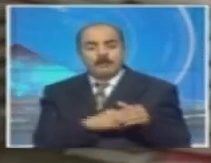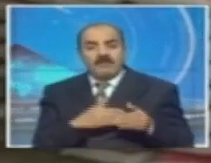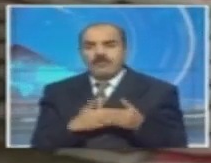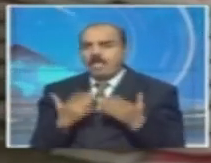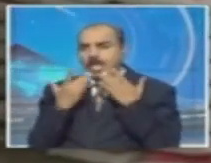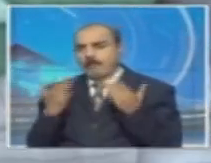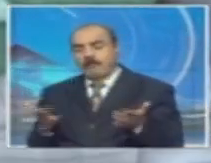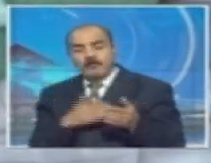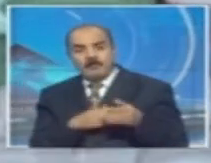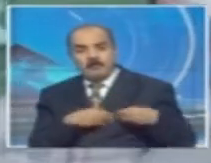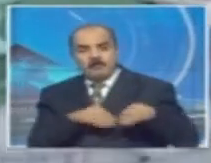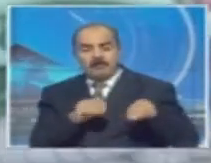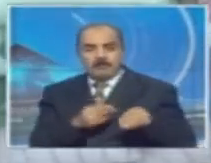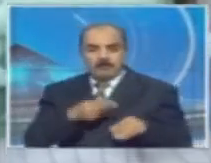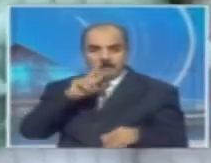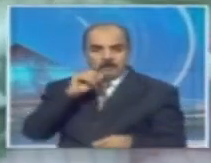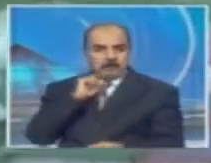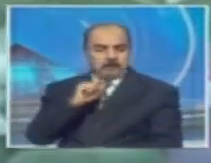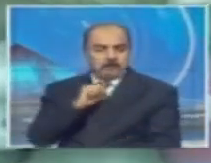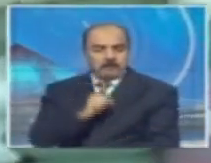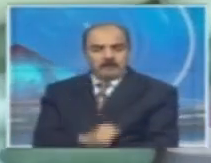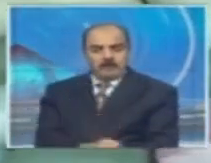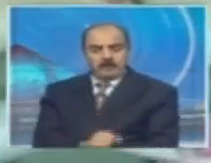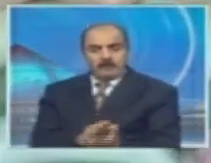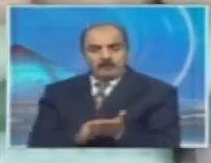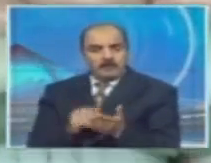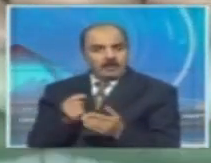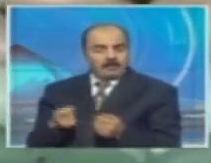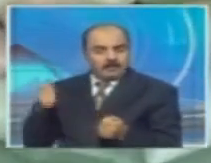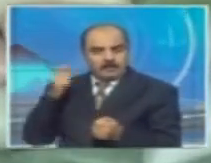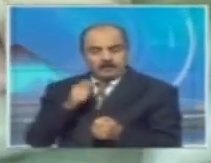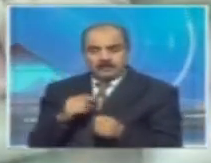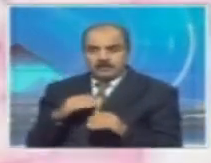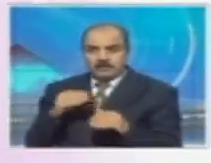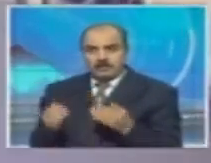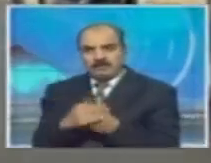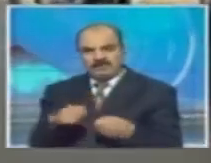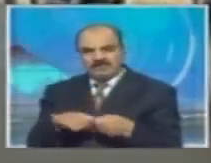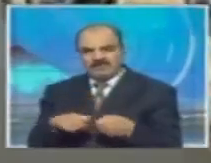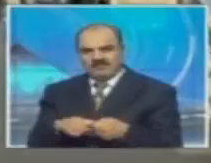التداول بالأسواق لبيعها بأزيد من السعر المتداول وبأسعار السوق السوداء.